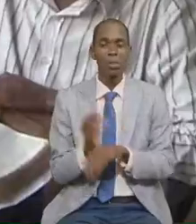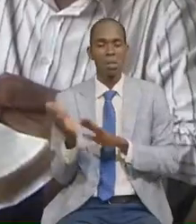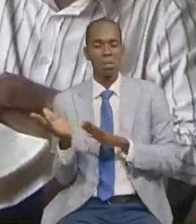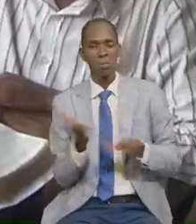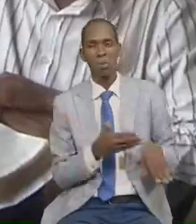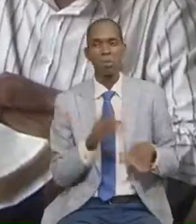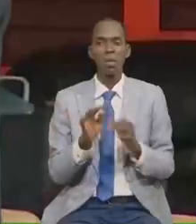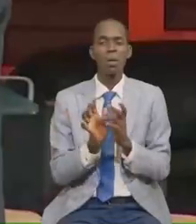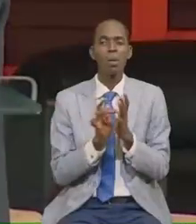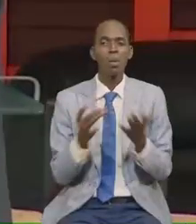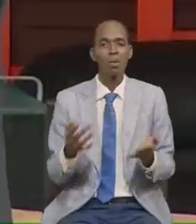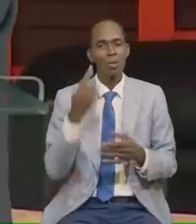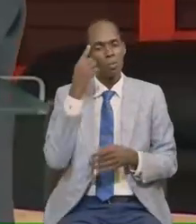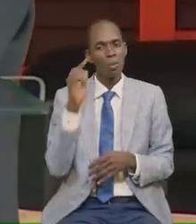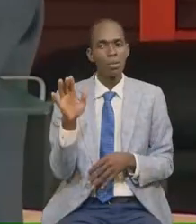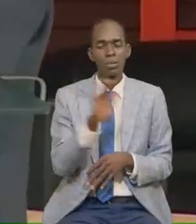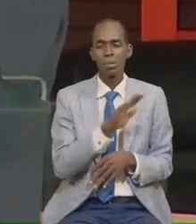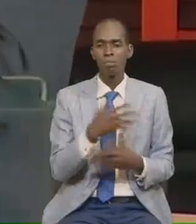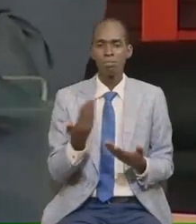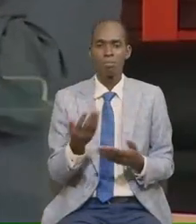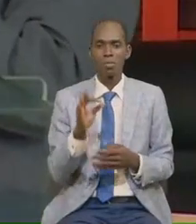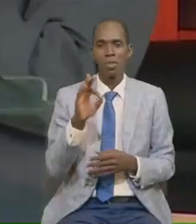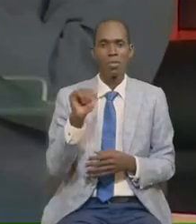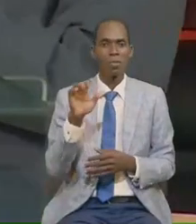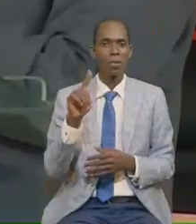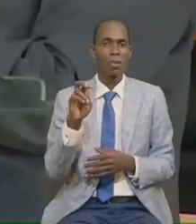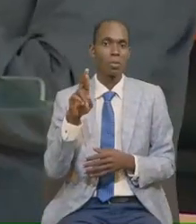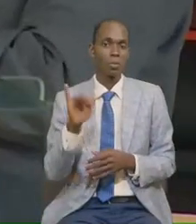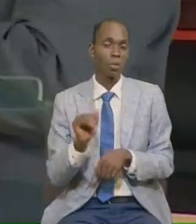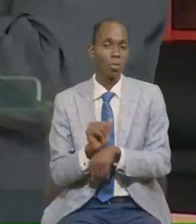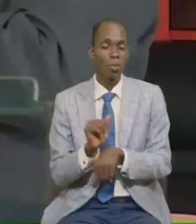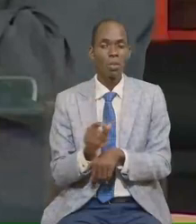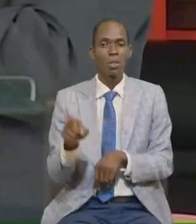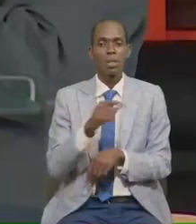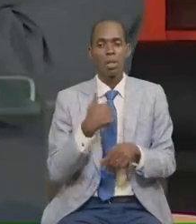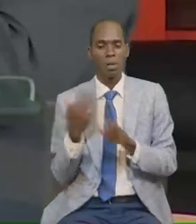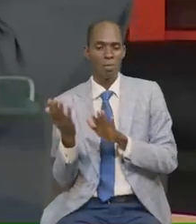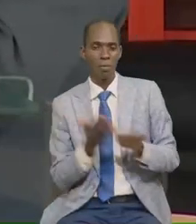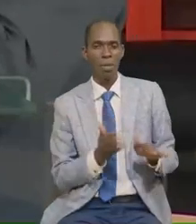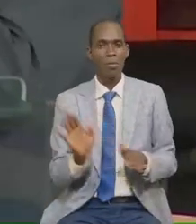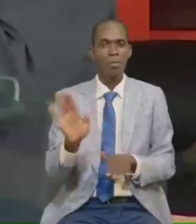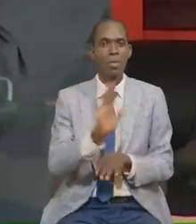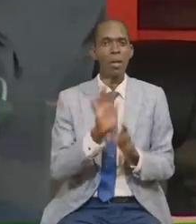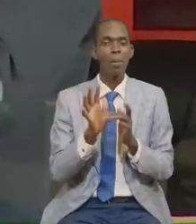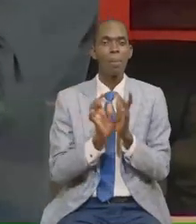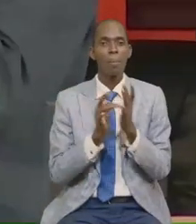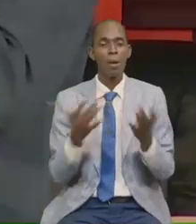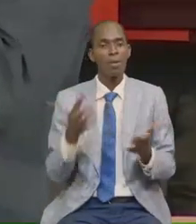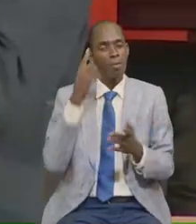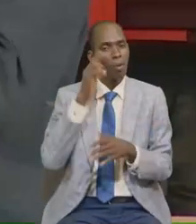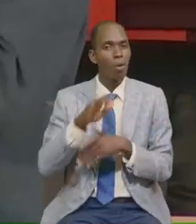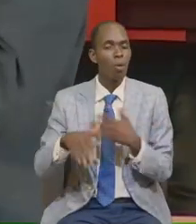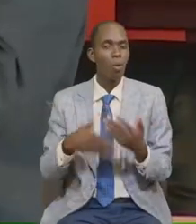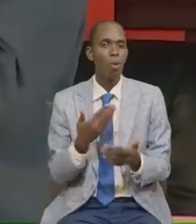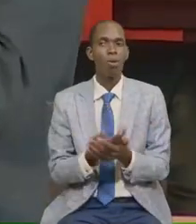Bible pour le travail dans l'usine ils ont laissé la Bible de toutes les implications qu'ils avaient dans